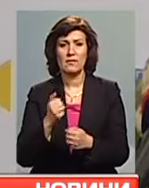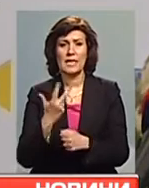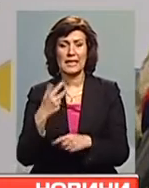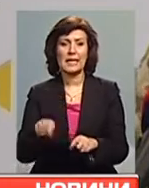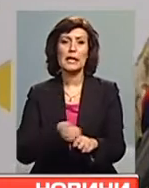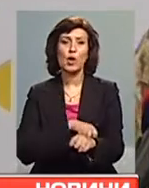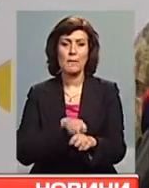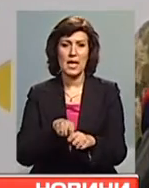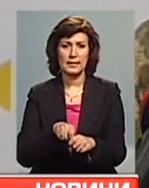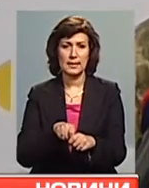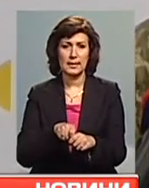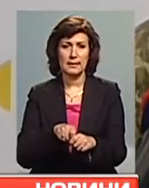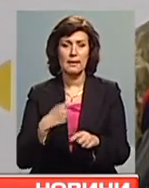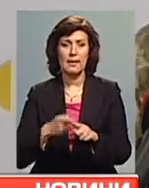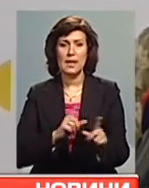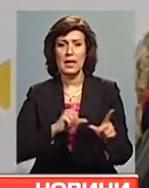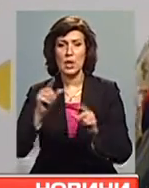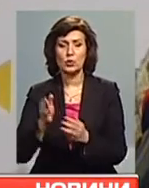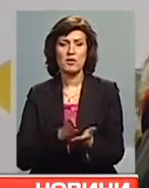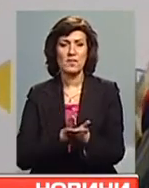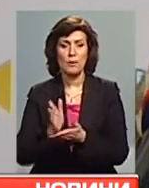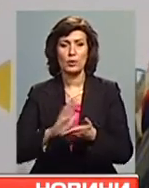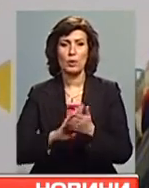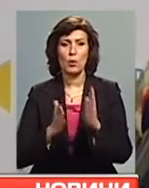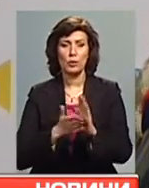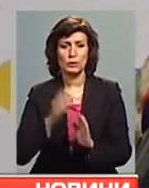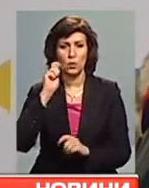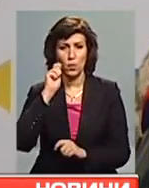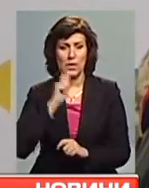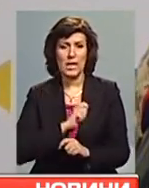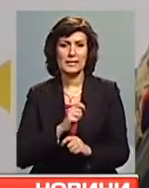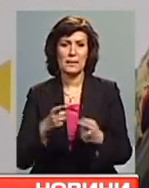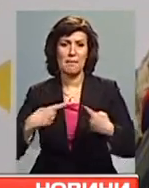кілометри, яка рухається в напрямку позицій українських підрозділів.